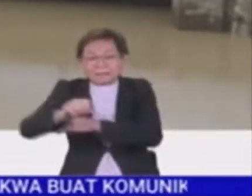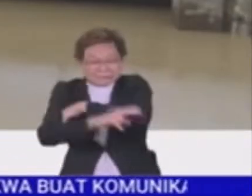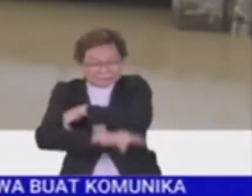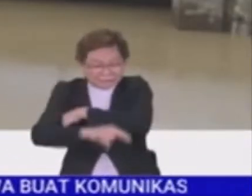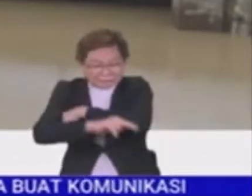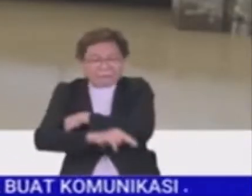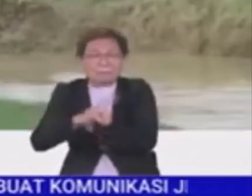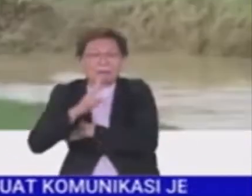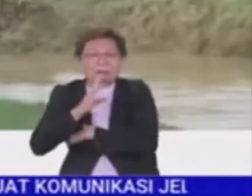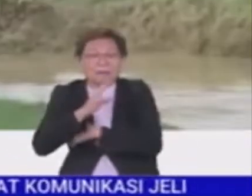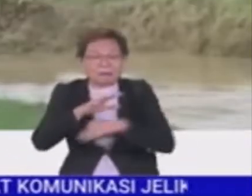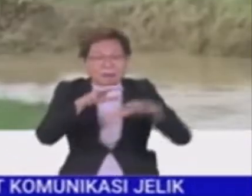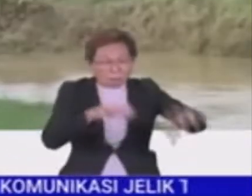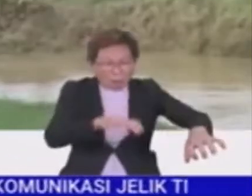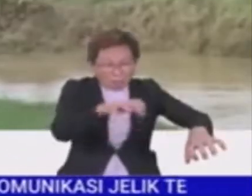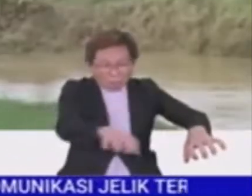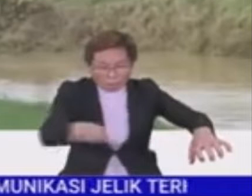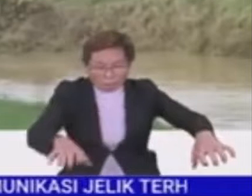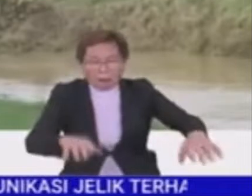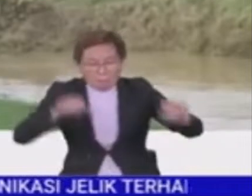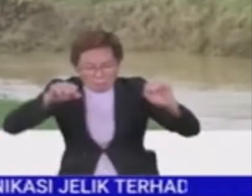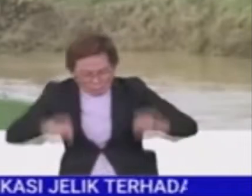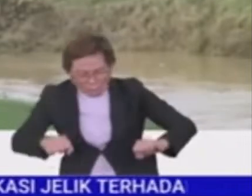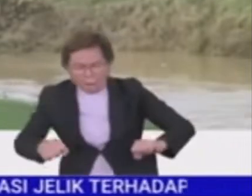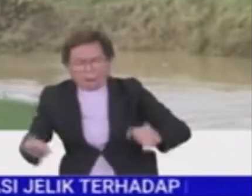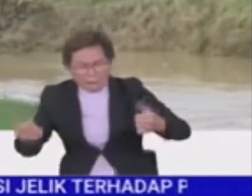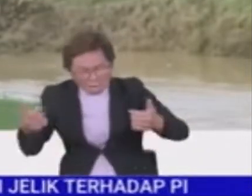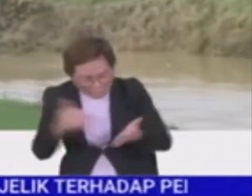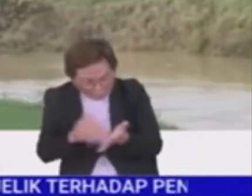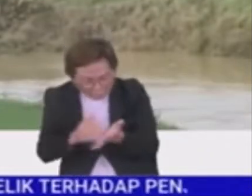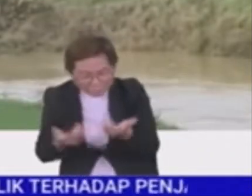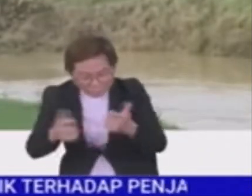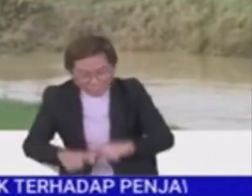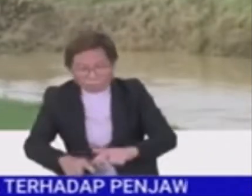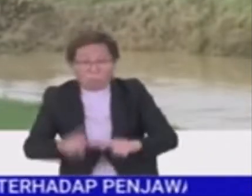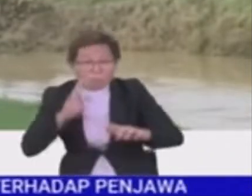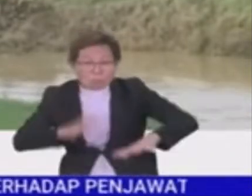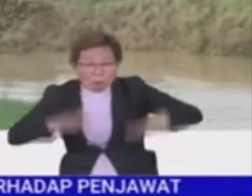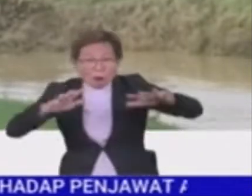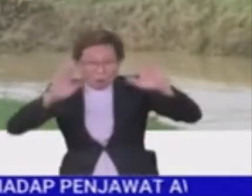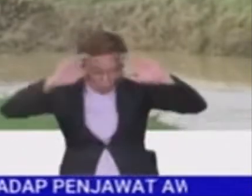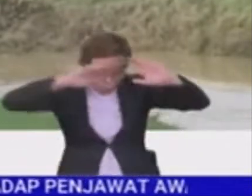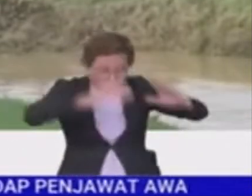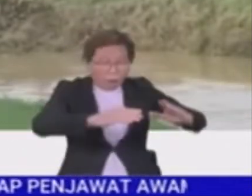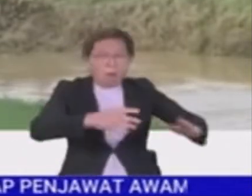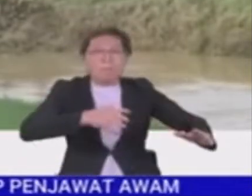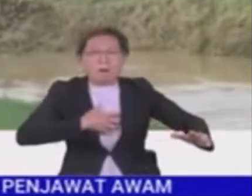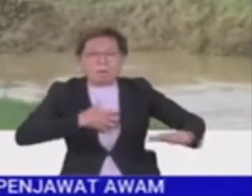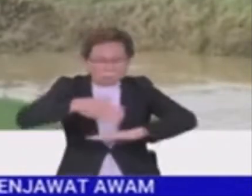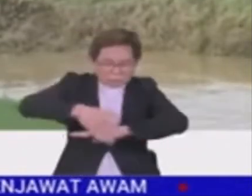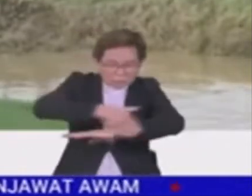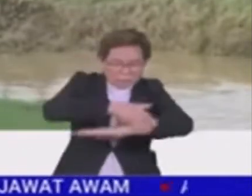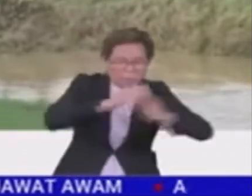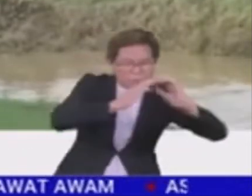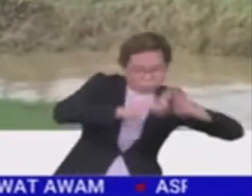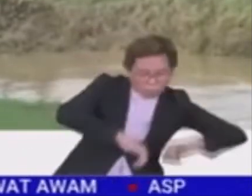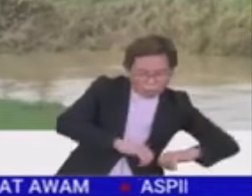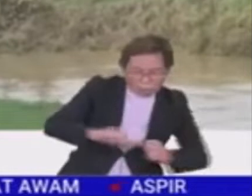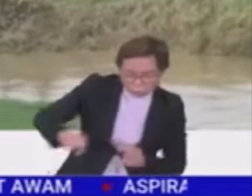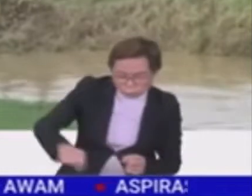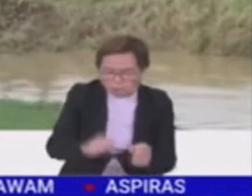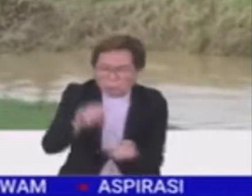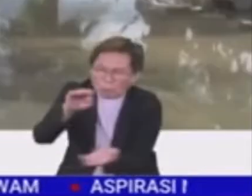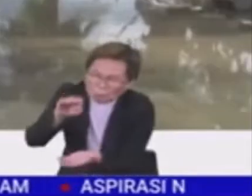Abdullah, kawasan berpotensi berlaku banjir berulang jadi tumpuan. Ini berdasarkan aduan seperti tebing runtuh, sungai